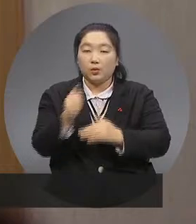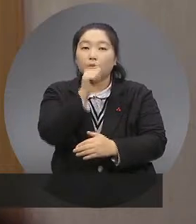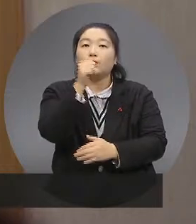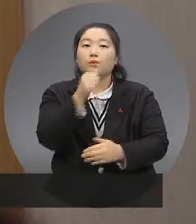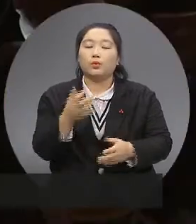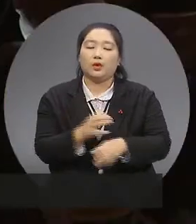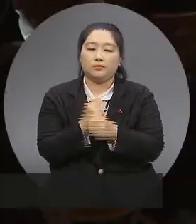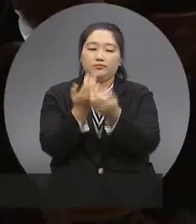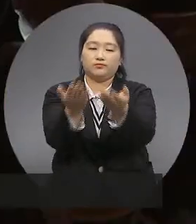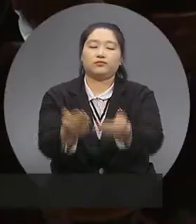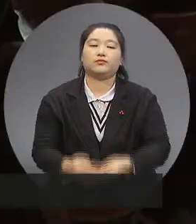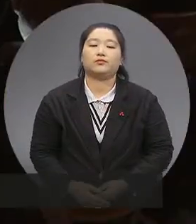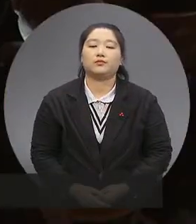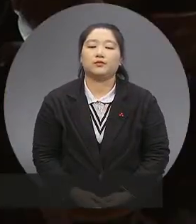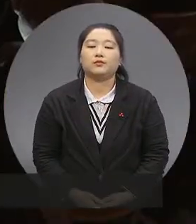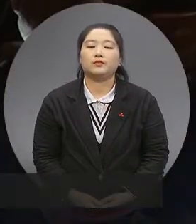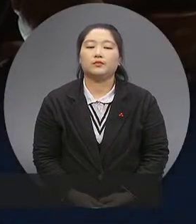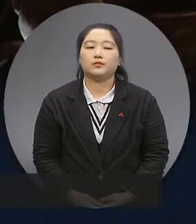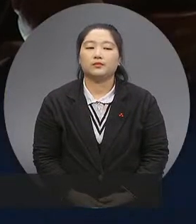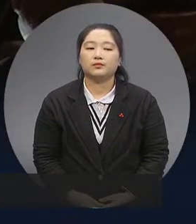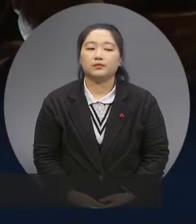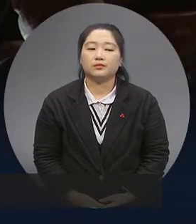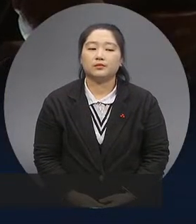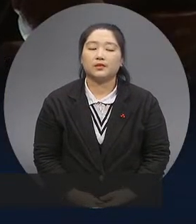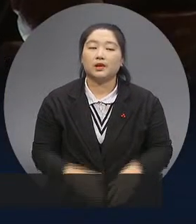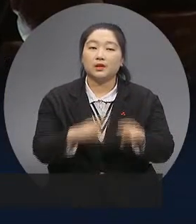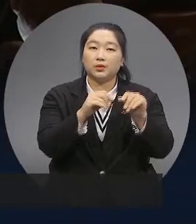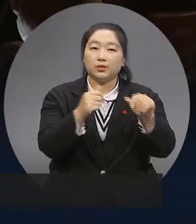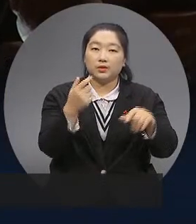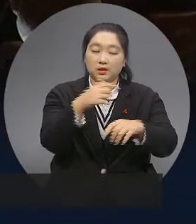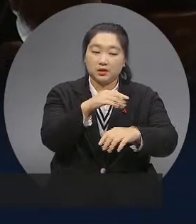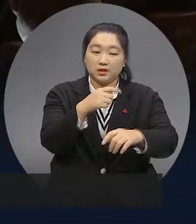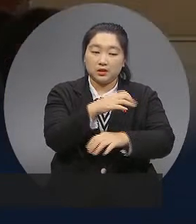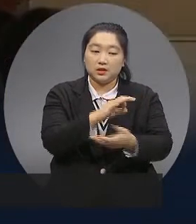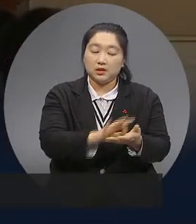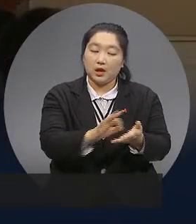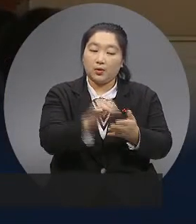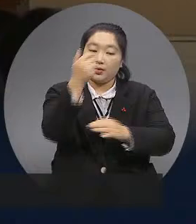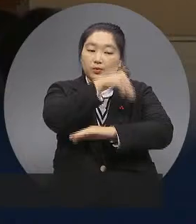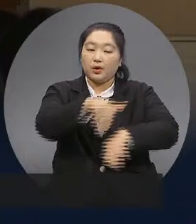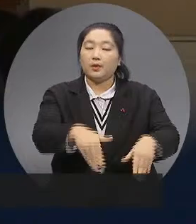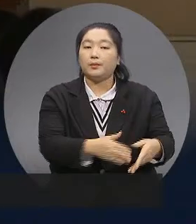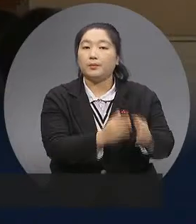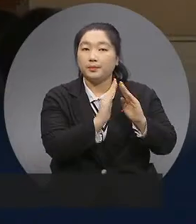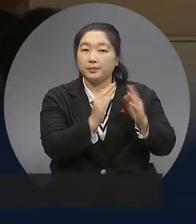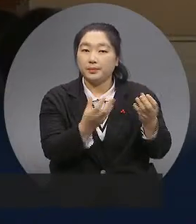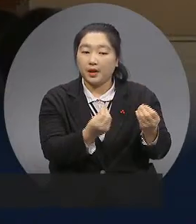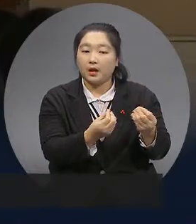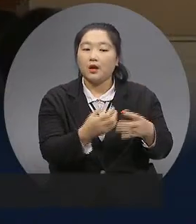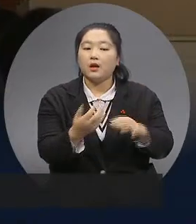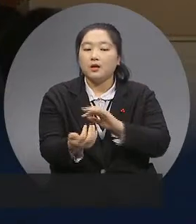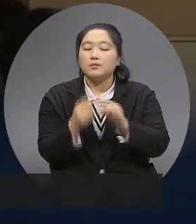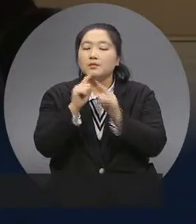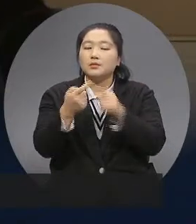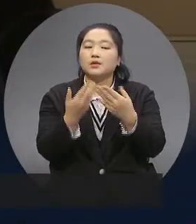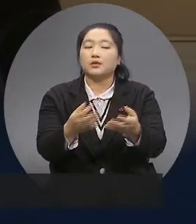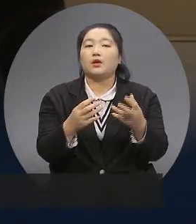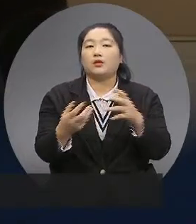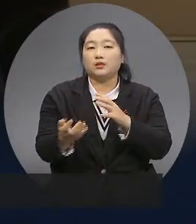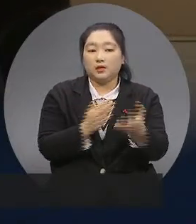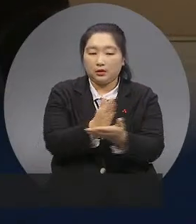소개했습니다. 토지 이용 계획이 조정되면 앞서 말씀드렸던 여러 부서와의 추가적인 협의가